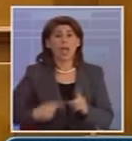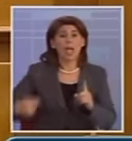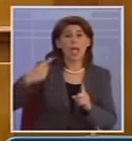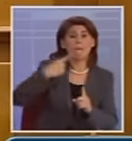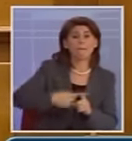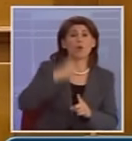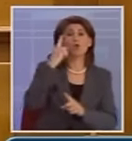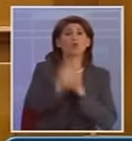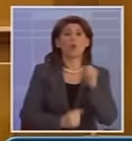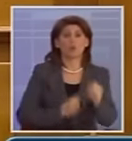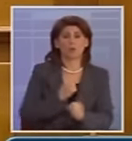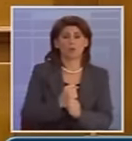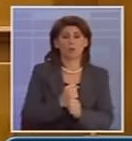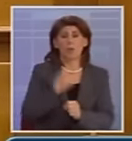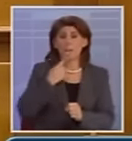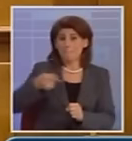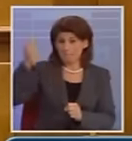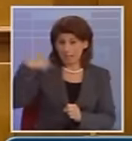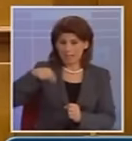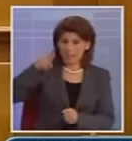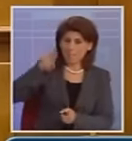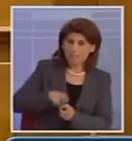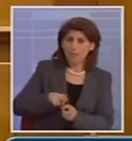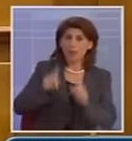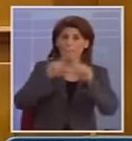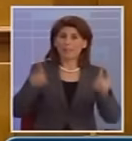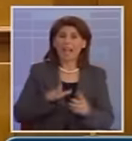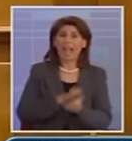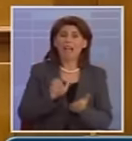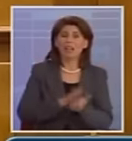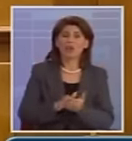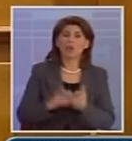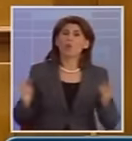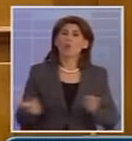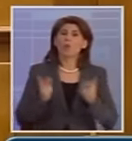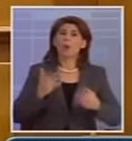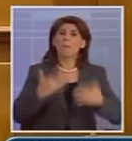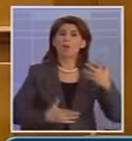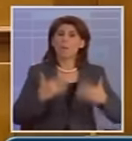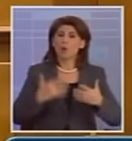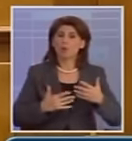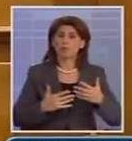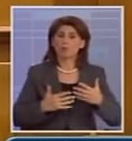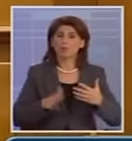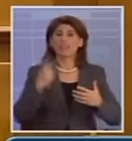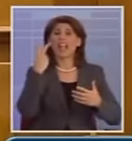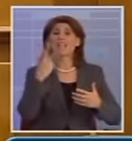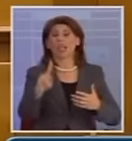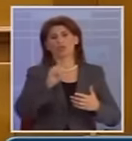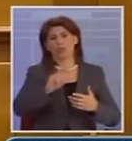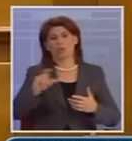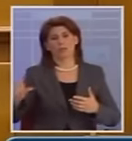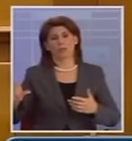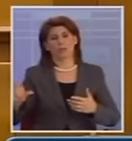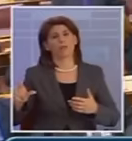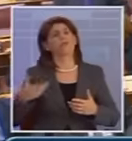χρόνο. Ενώ πέρσι από τη μείωση των επιτοκίων στα 11, είχαμε ελάφρυνση του προϋπολογισμού κατά 200 εκατομμύρια και